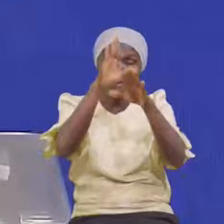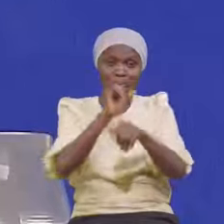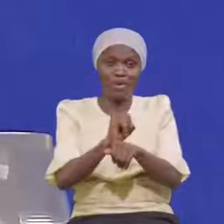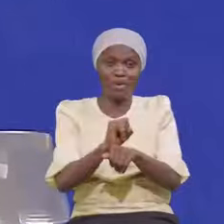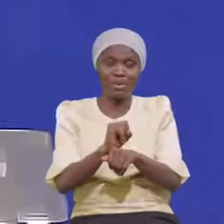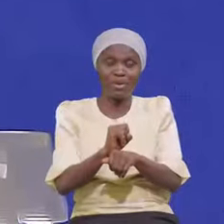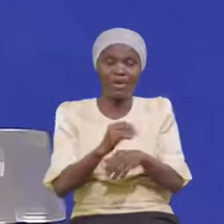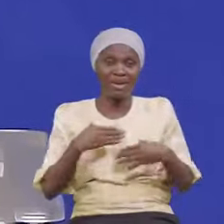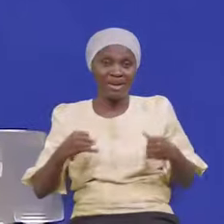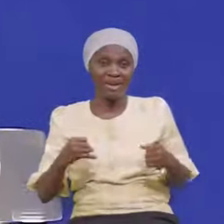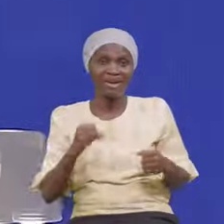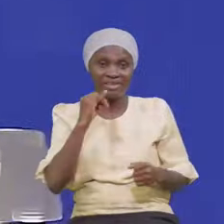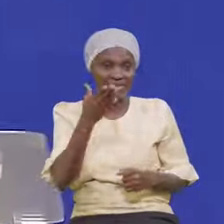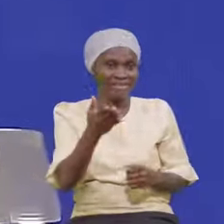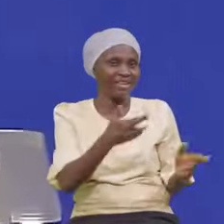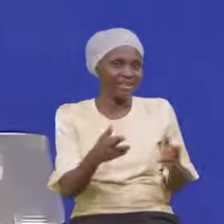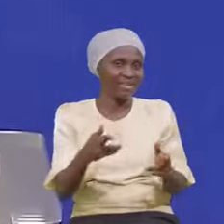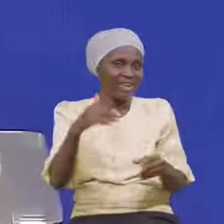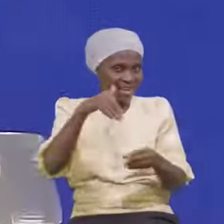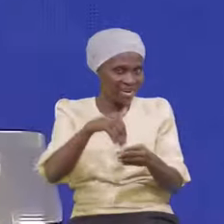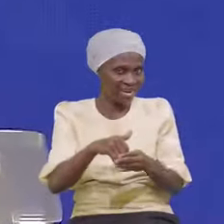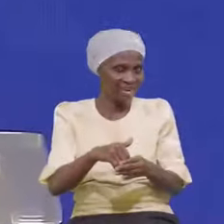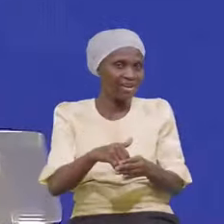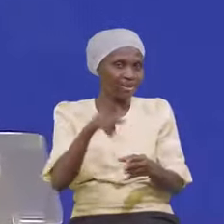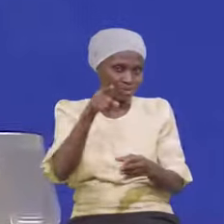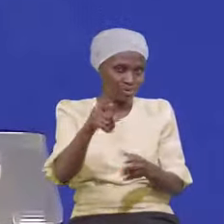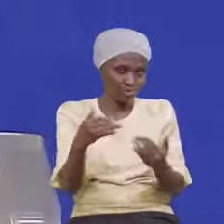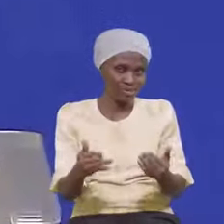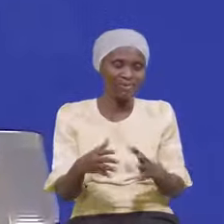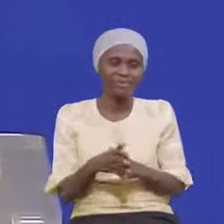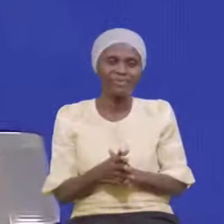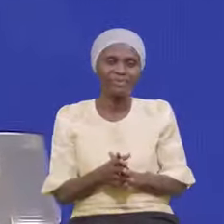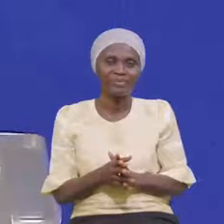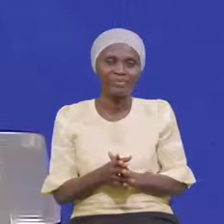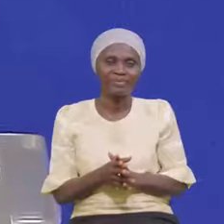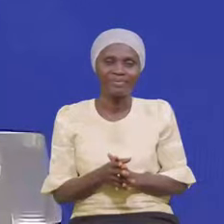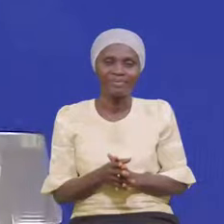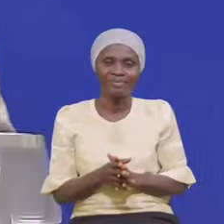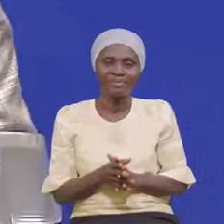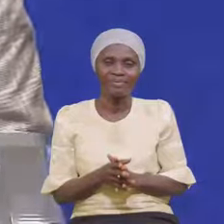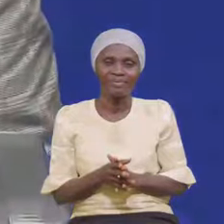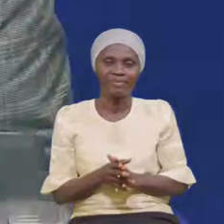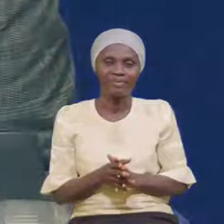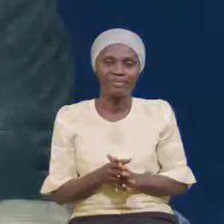healing is already imparted unto you. అద్భుతకరమైన స్వస్థకార్యం మీకు జరిగింది. ఒకసారి మీ దేహాన్ని చెక్ చేసుకోండి.